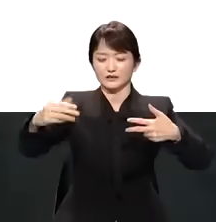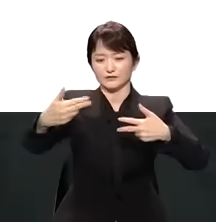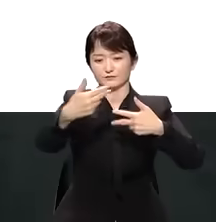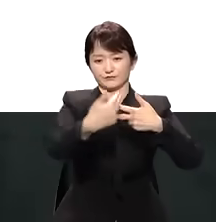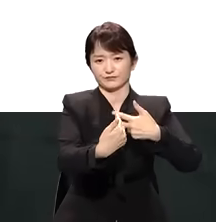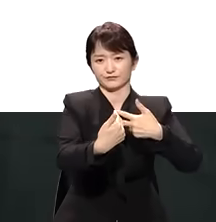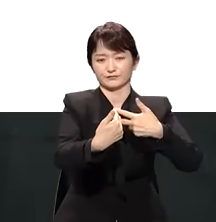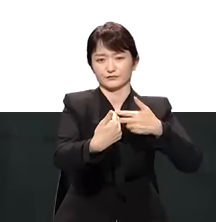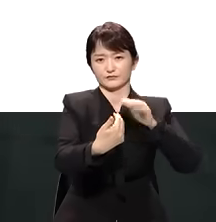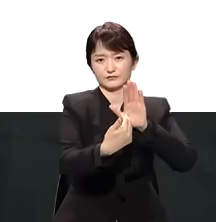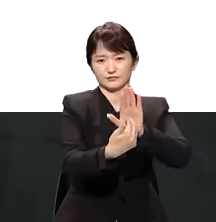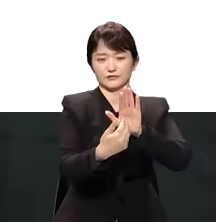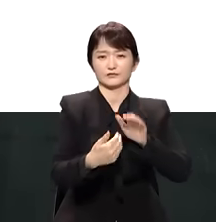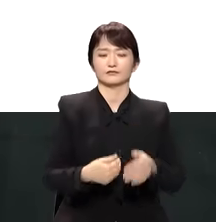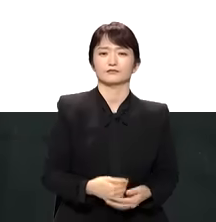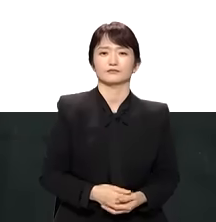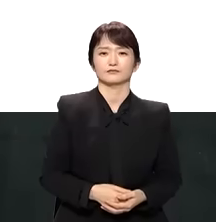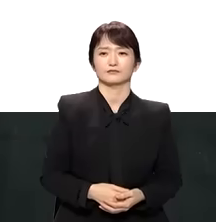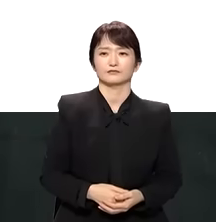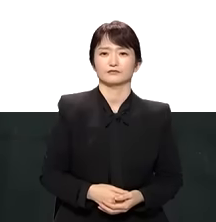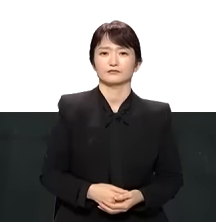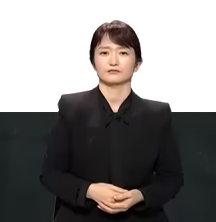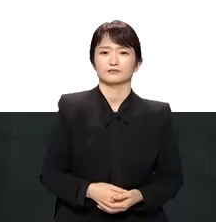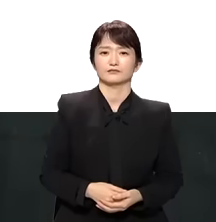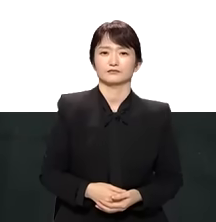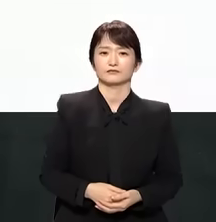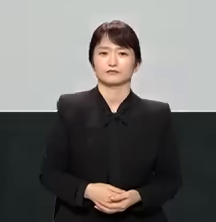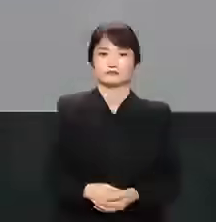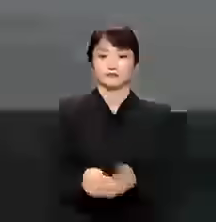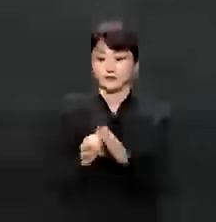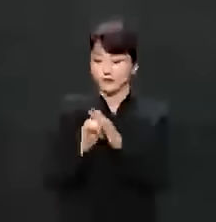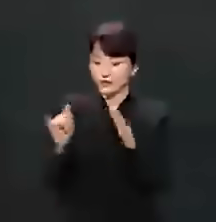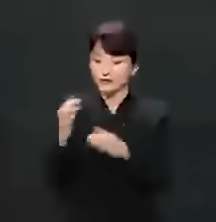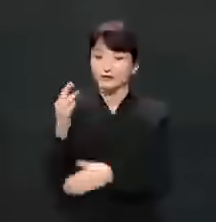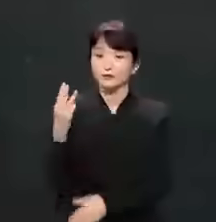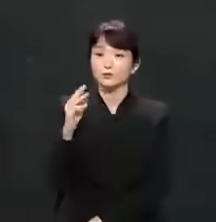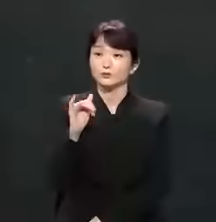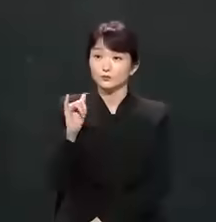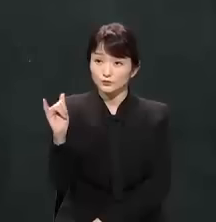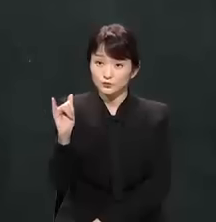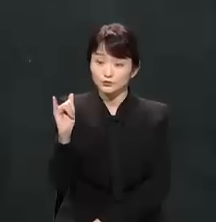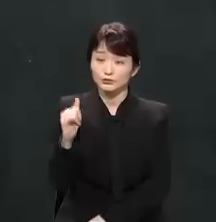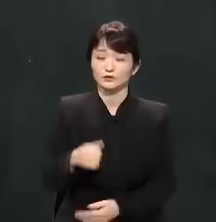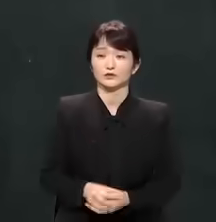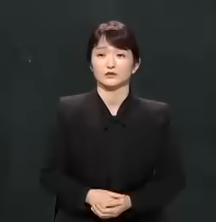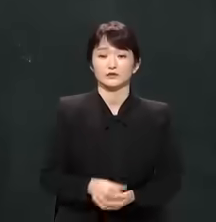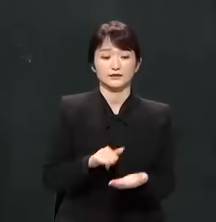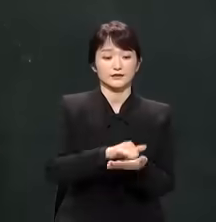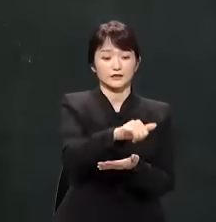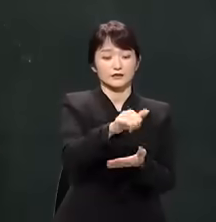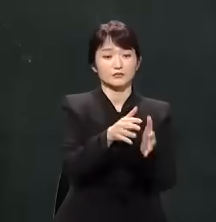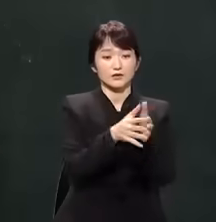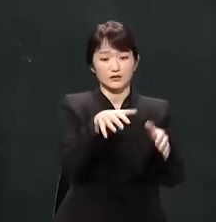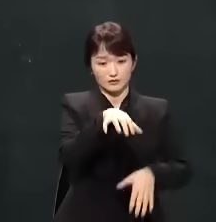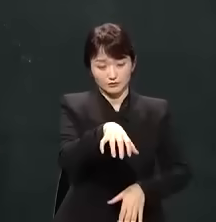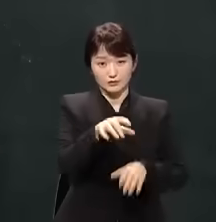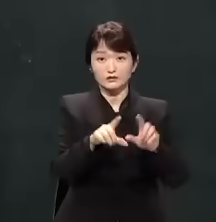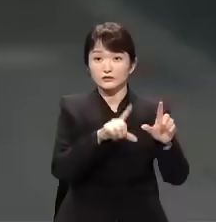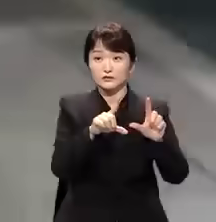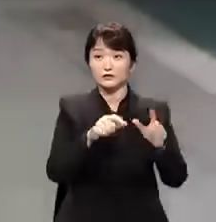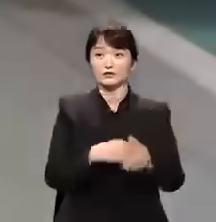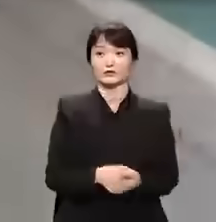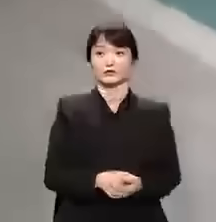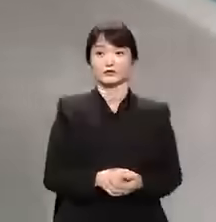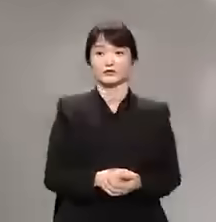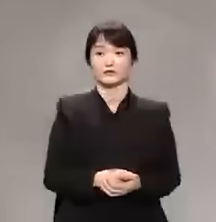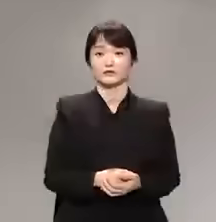어 자 그런데 저희 사방가 한 세 분께서이 똑같은 그 김포 아파트에 사시는지 저걸